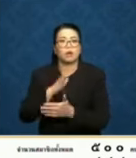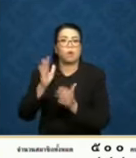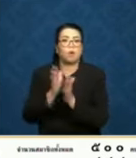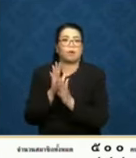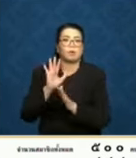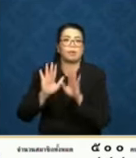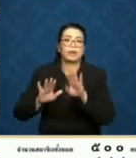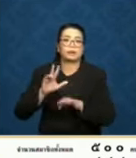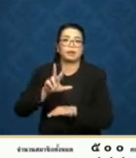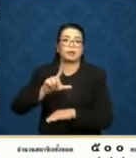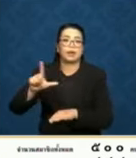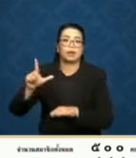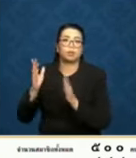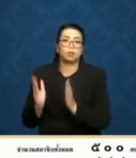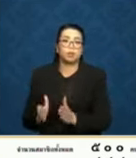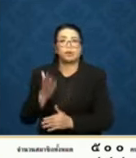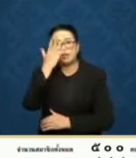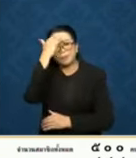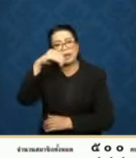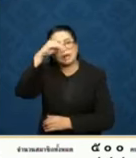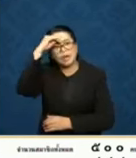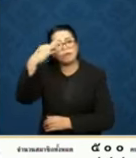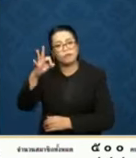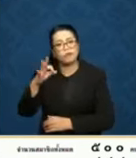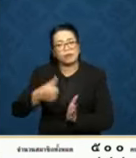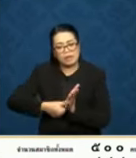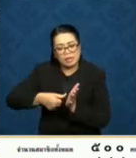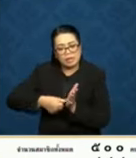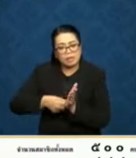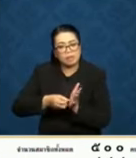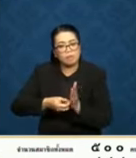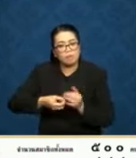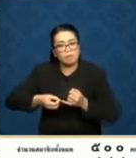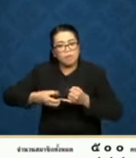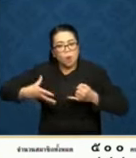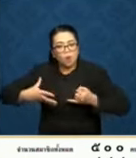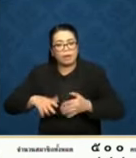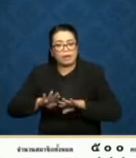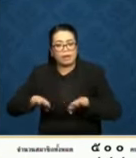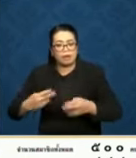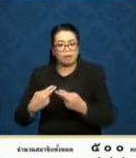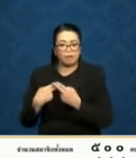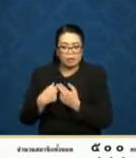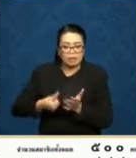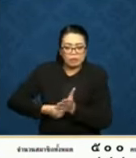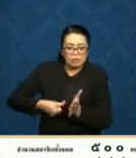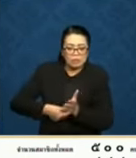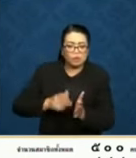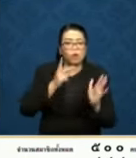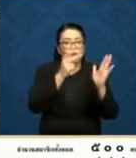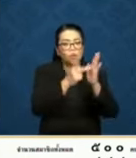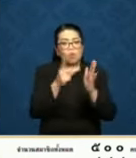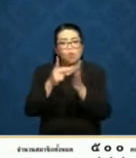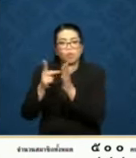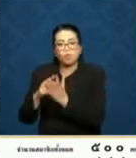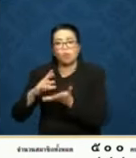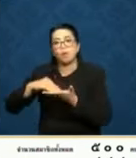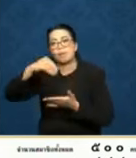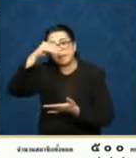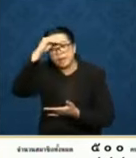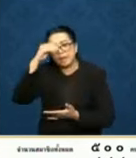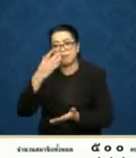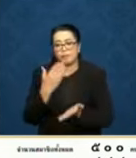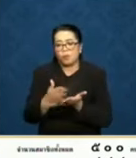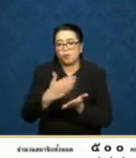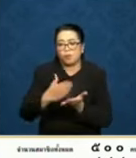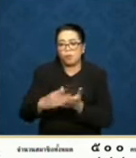คนลครับทำไมเรีนฟรีเรายัมเดกนกเรีนที่ตองแบกรับพาระนี่สินที่เขาตองไปกู้กระยอสอมาและผิดน